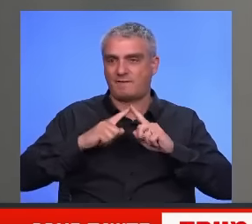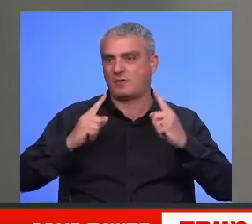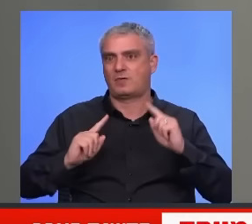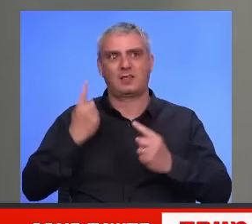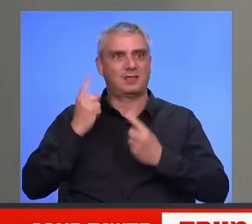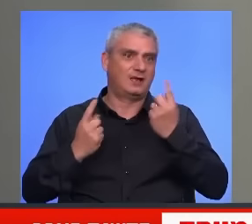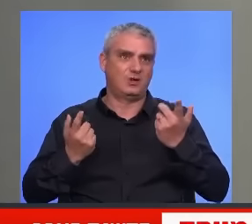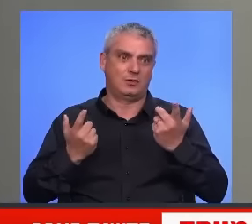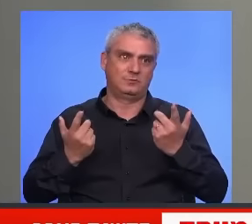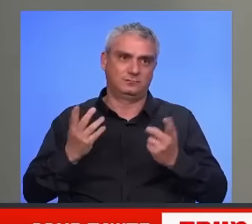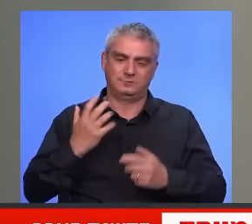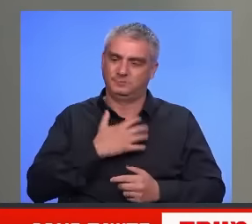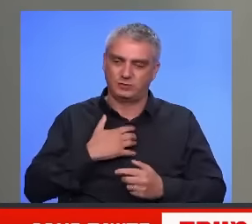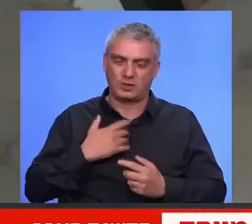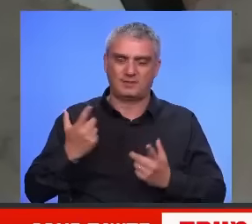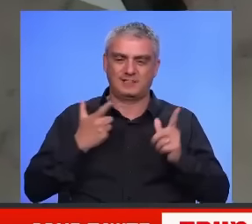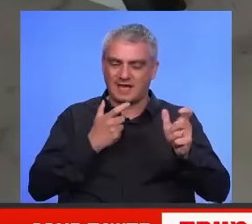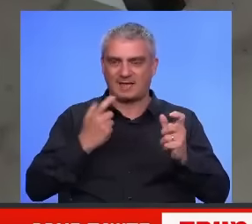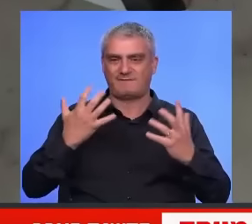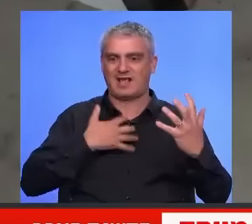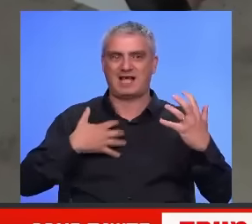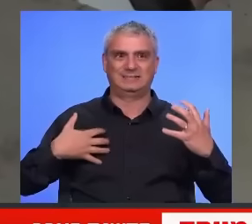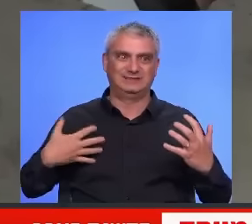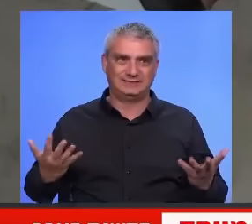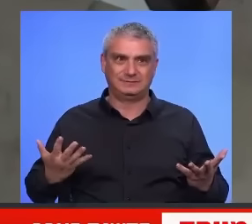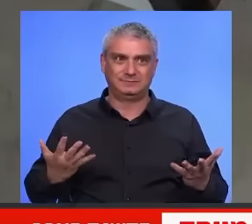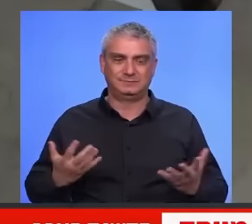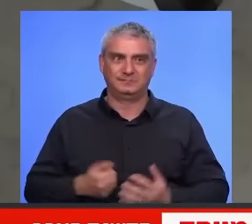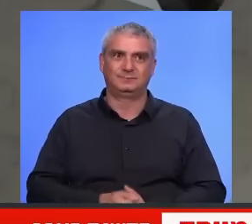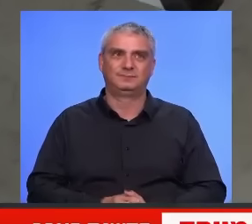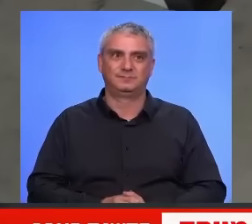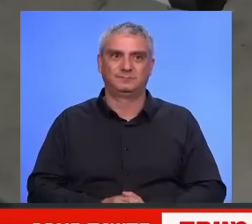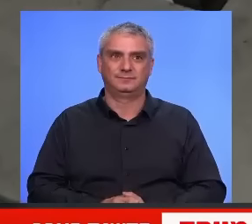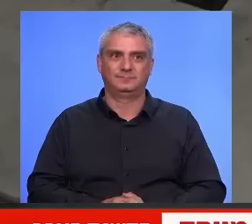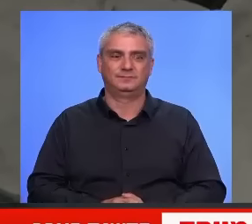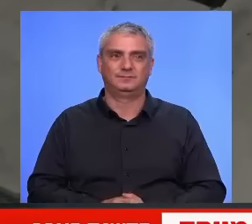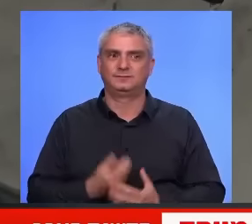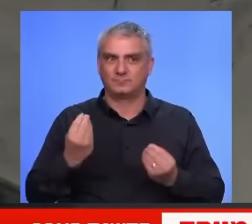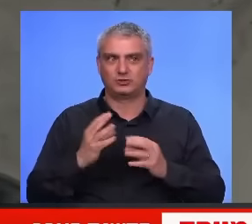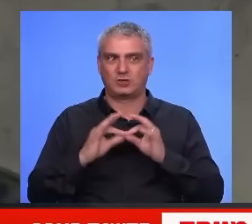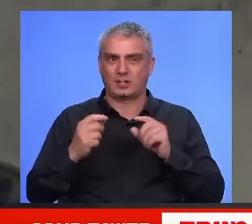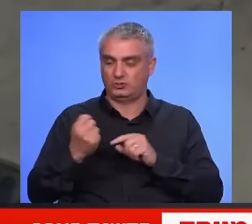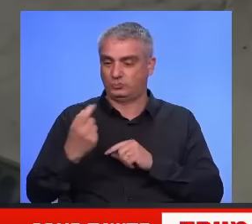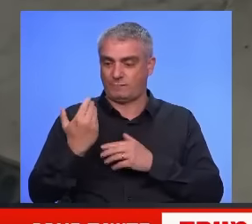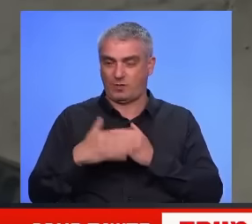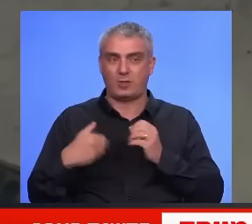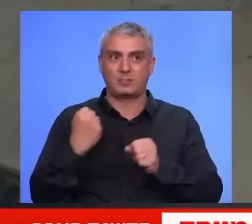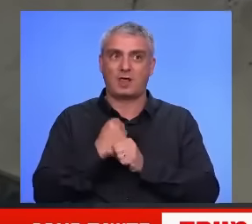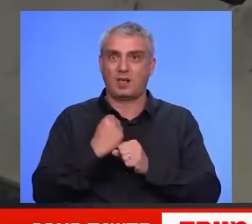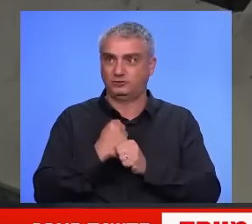תקריות שמלוות בפציעות ירי ורסיסים. משהו שהתחלנו בשבוע האחרון